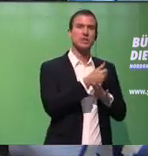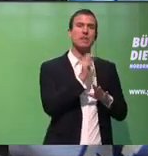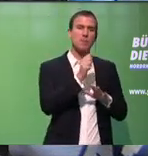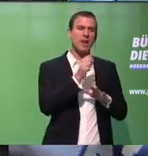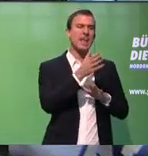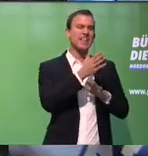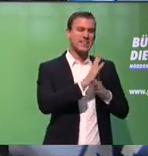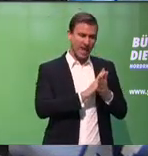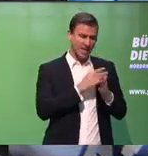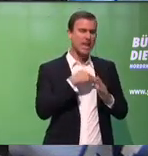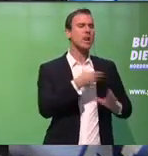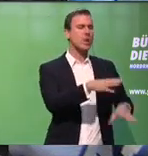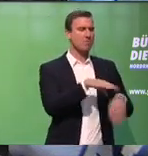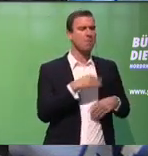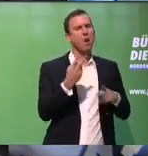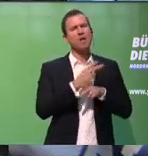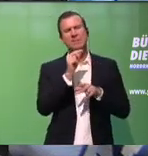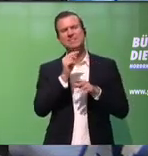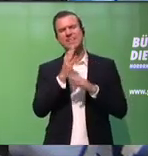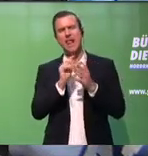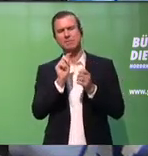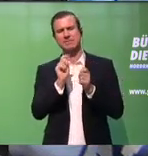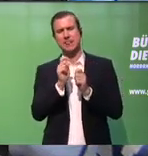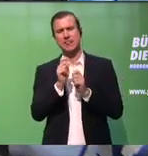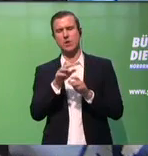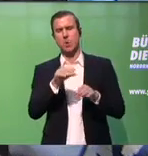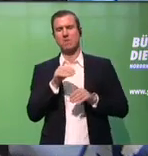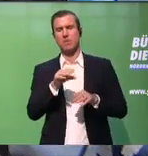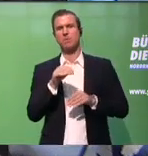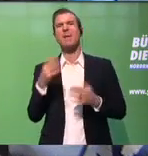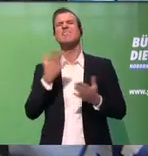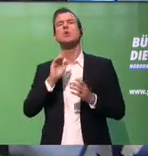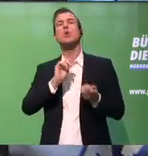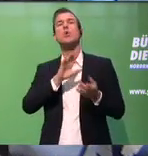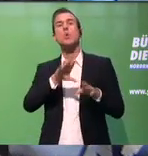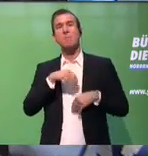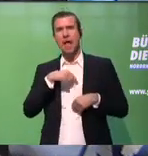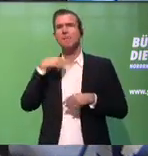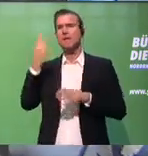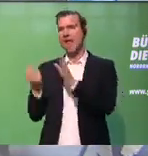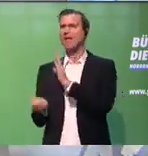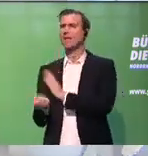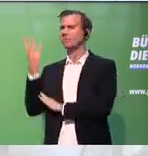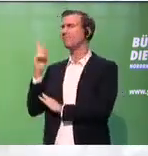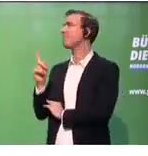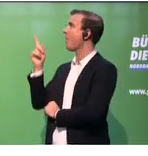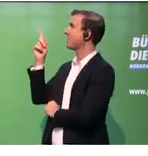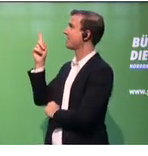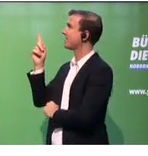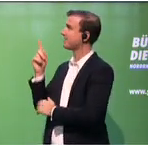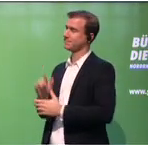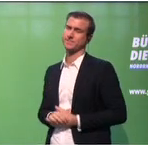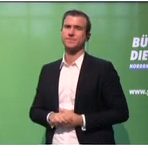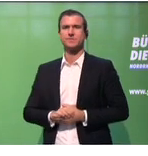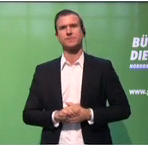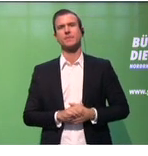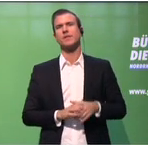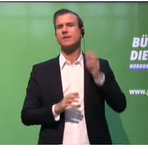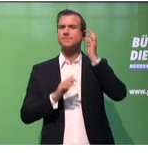oder modifiziert übernommen werden. Die modifizierten Übernahmen seht ihr gleich oben eingeblendet. Das ist als erster